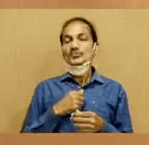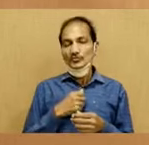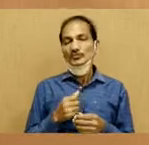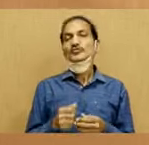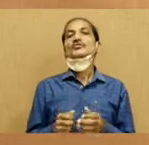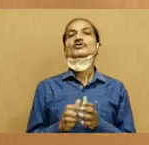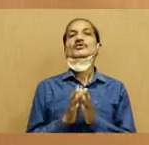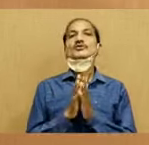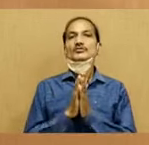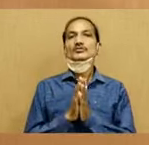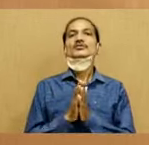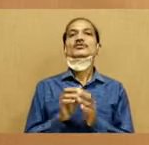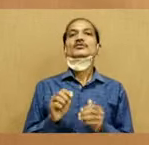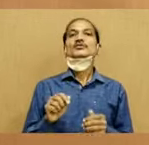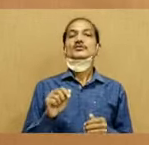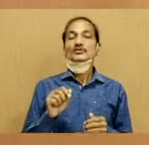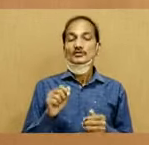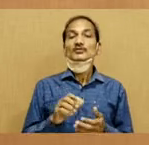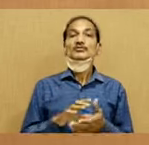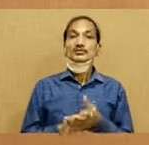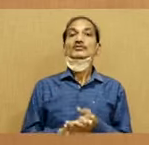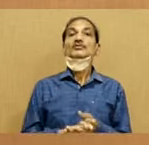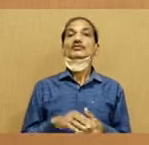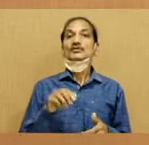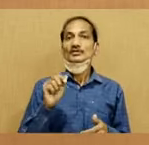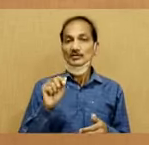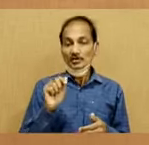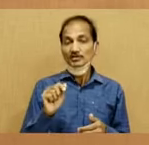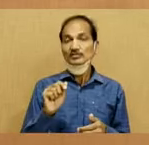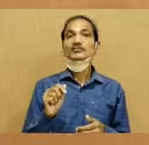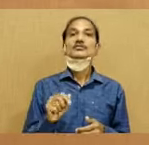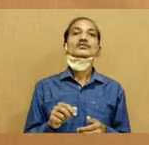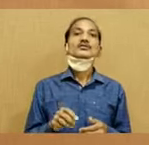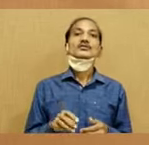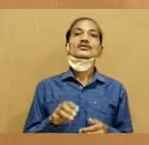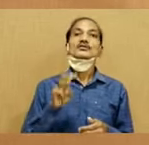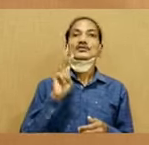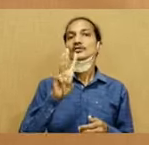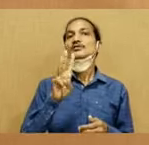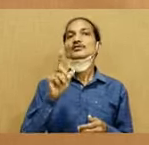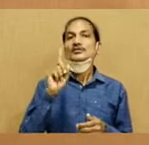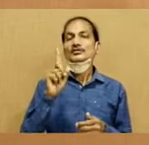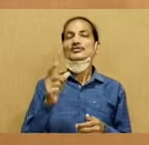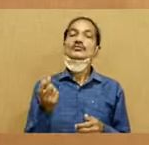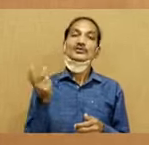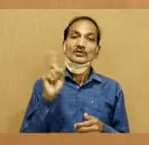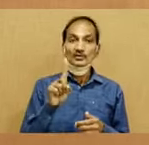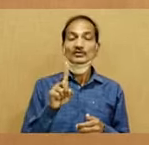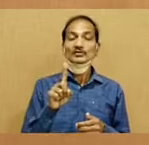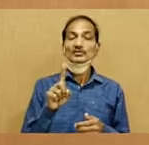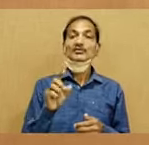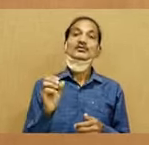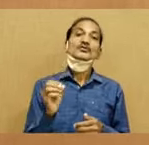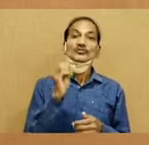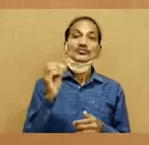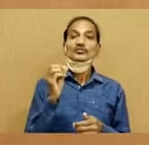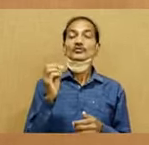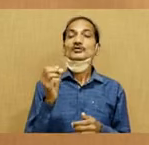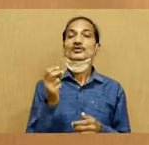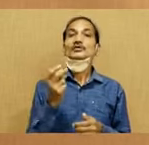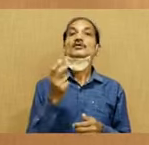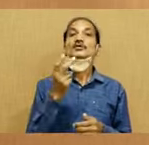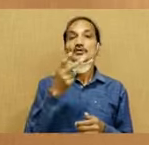बंधुगण, 31 दिन अवधि रे ओडिशा राज्य रे संक्रमित एवं चिन्हट होइथिबा व्यक्तिंकर